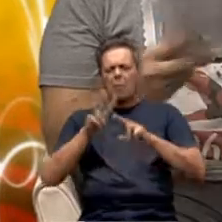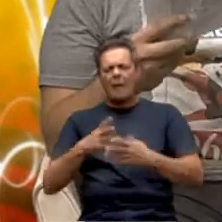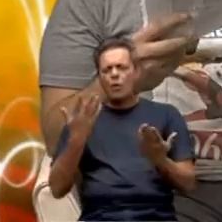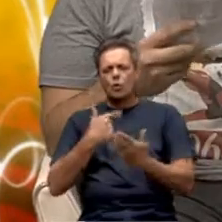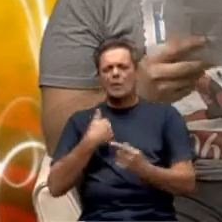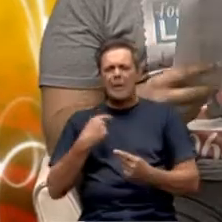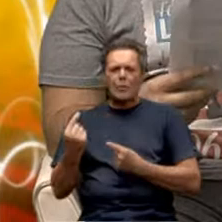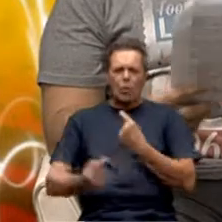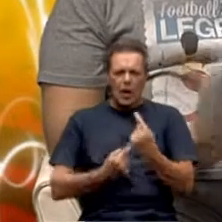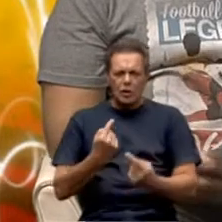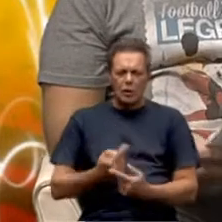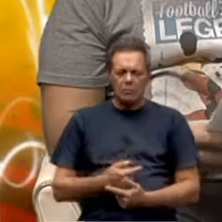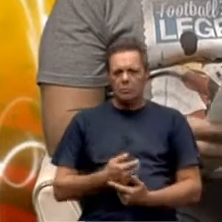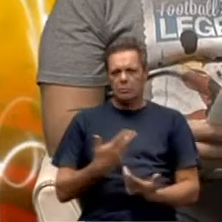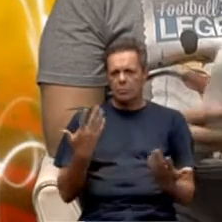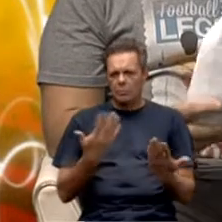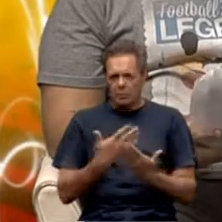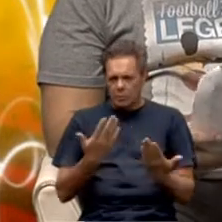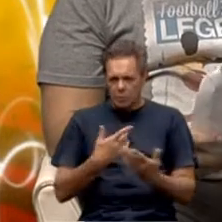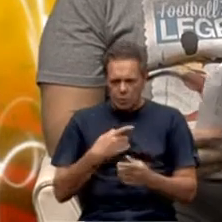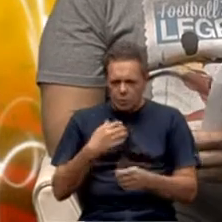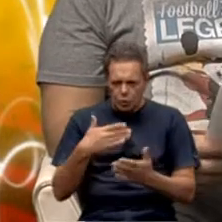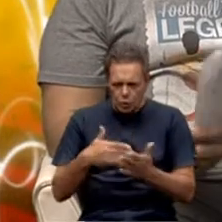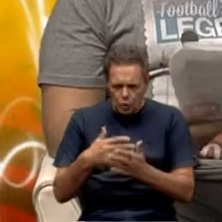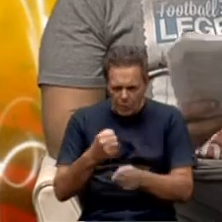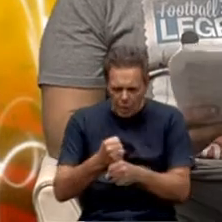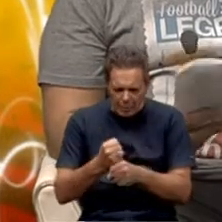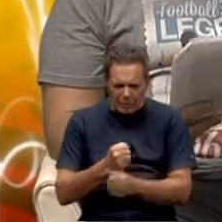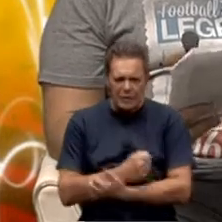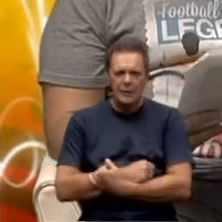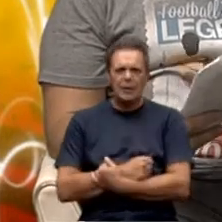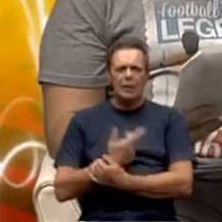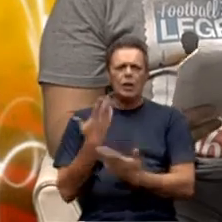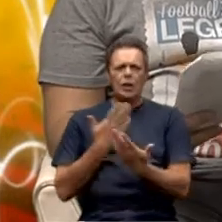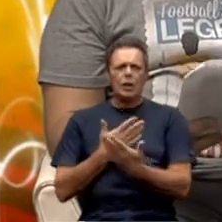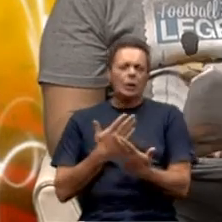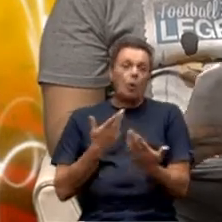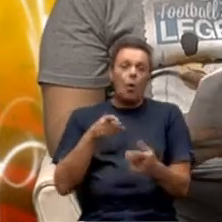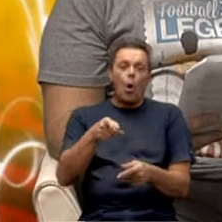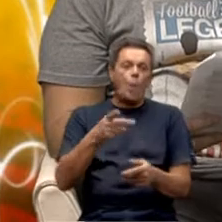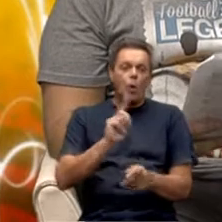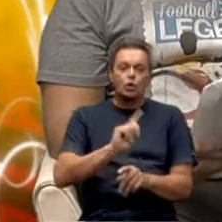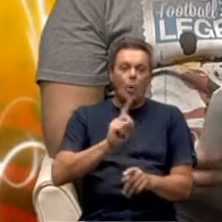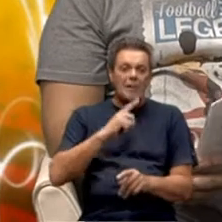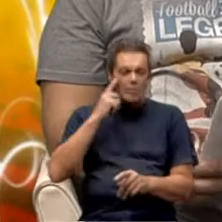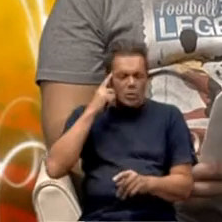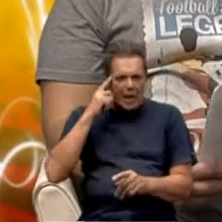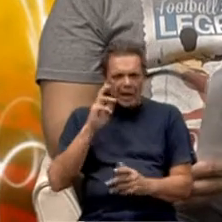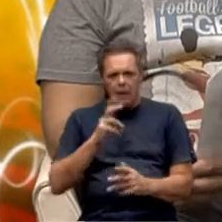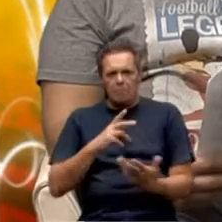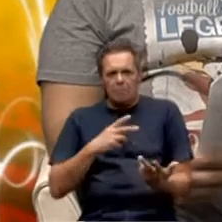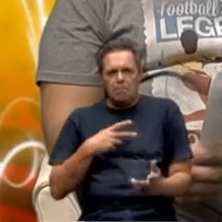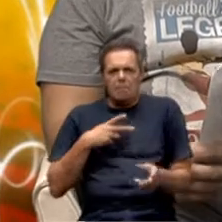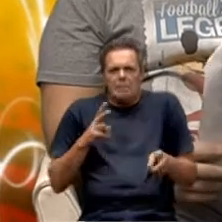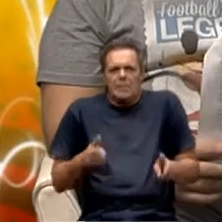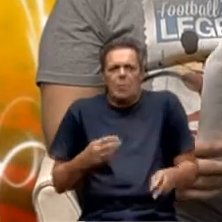dešava, pitati koji je protokol, šta trebamo napraviti, šta mi nismo znali, nismo se usudili za vrijeme liječenja.